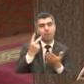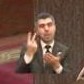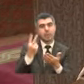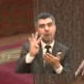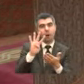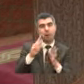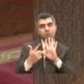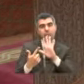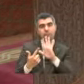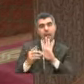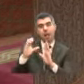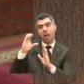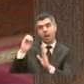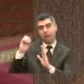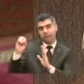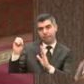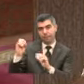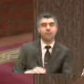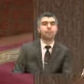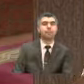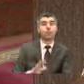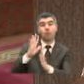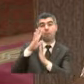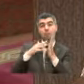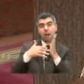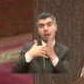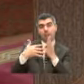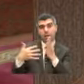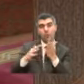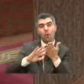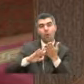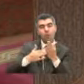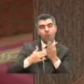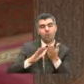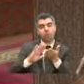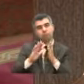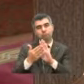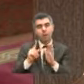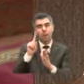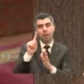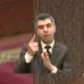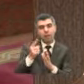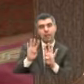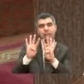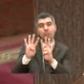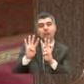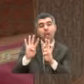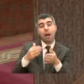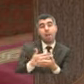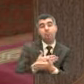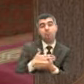274000. وفي هذا الإطار البرنامج ديال الحد من الفوارق المجالية والاجتماعية عندنا تقريبا 1.8 مليار ديال